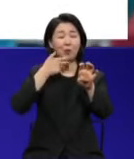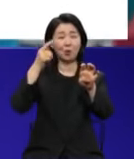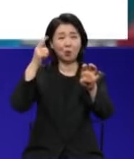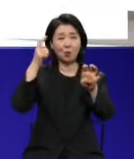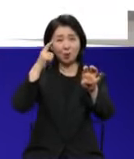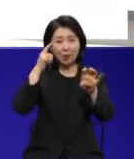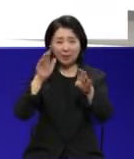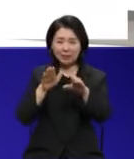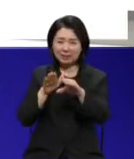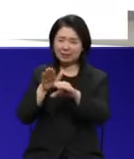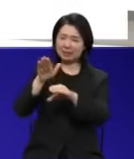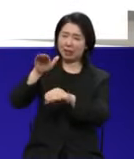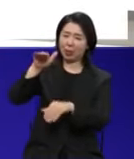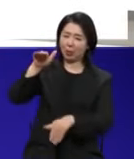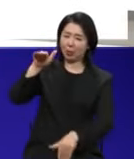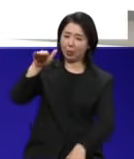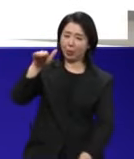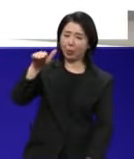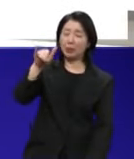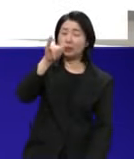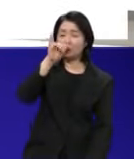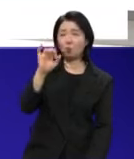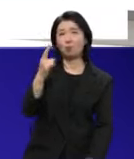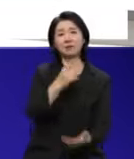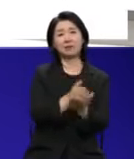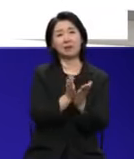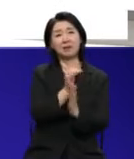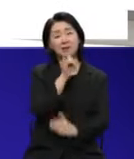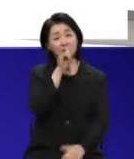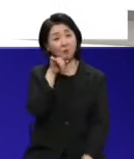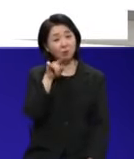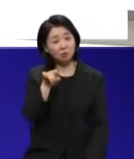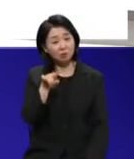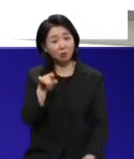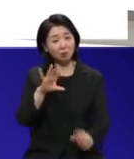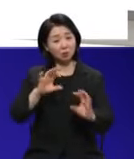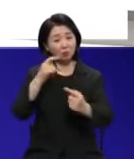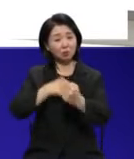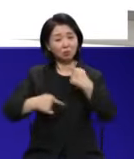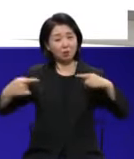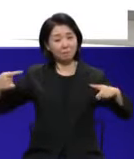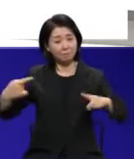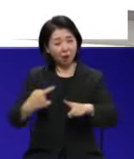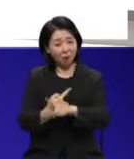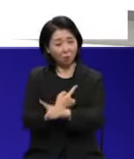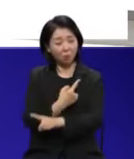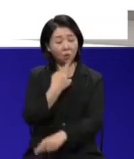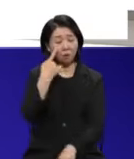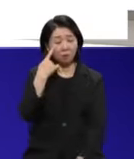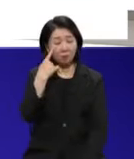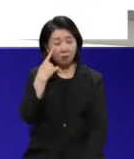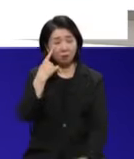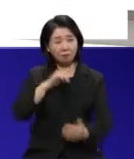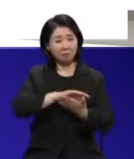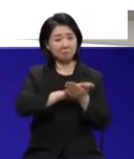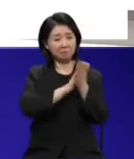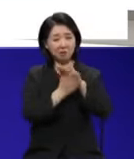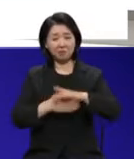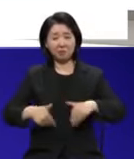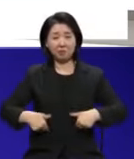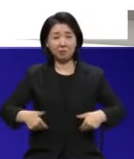갇혀 있었단 말이죠 여러 가지 요인이 있었던 거예요 거기에 대해서 뭔가 국정운영을 바꿔라 방식을 국정운영 기조를 변화시켜라